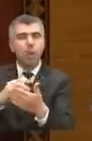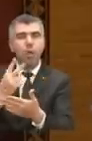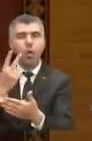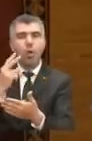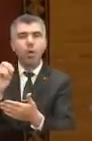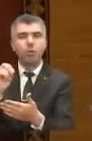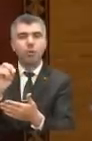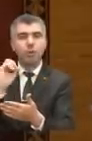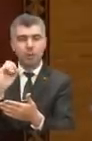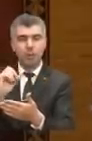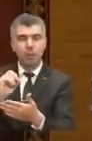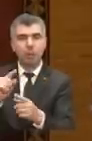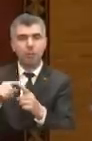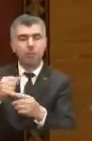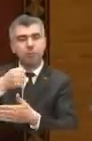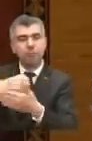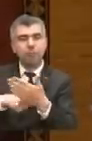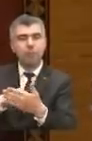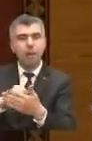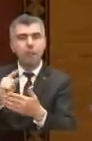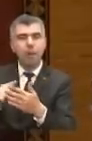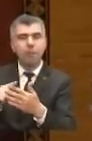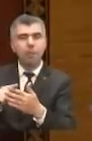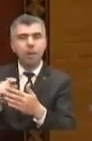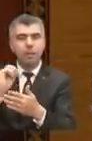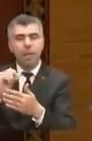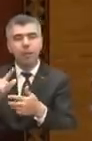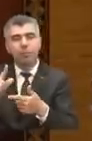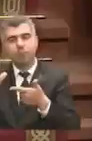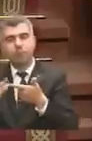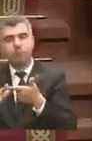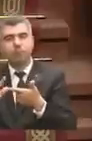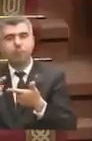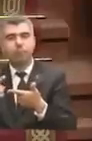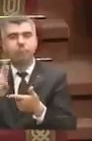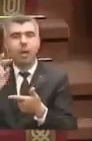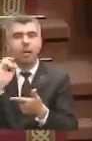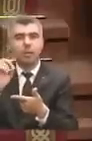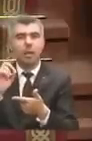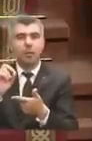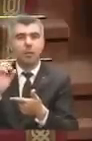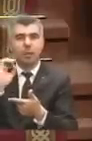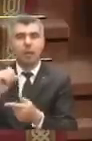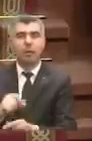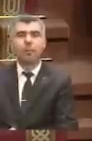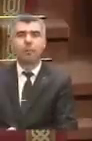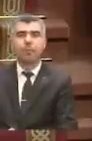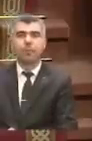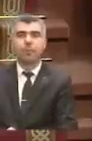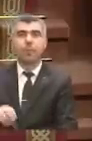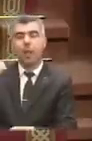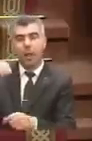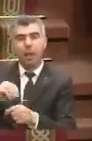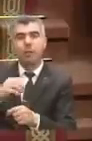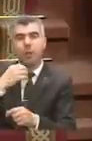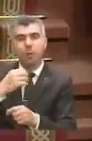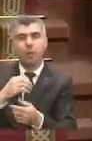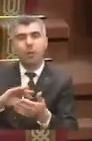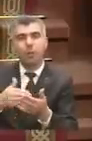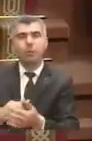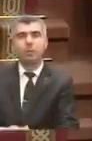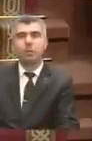لميلاد ولي العهد صاحب السمو الملكي الامير مولاي الحسن هي مناسبه ارجو انه